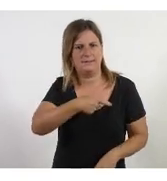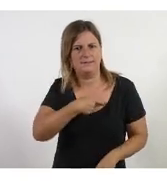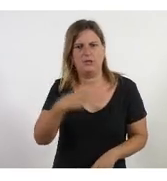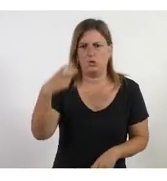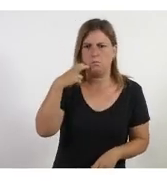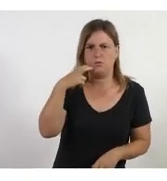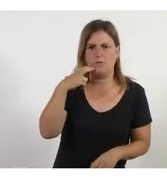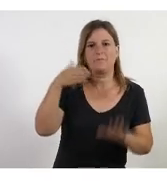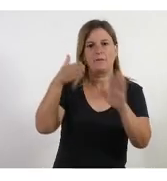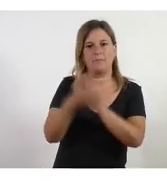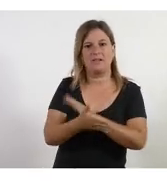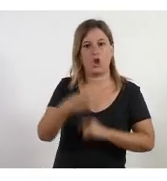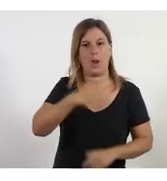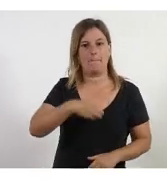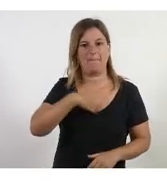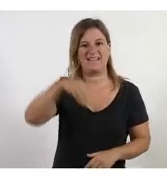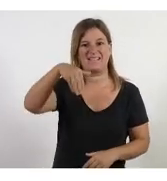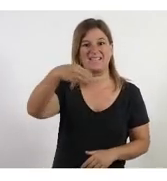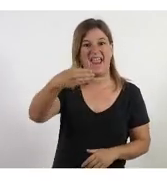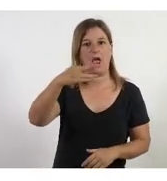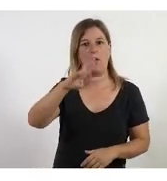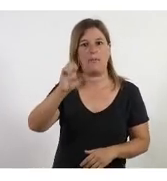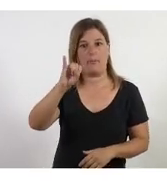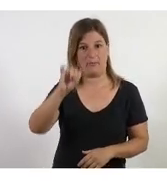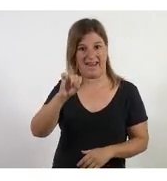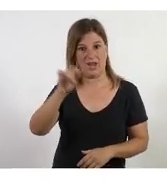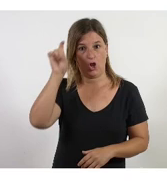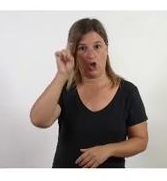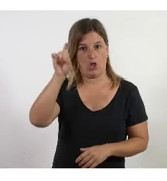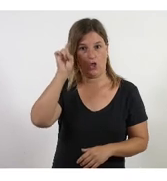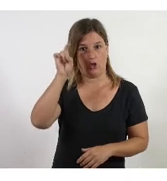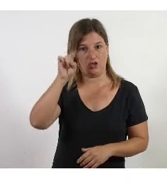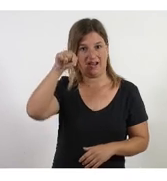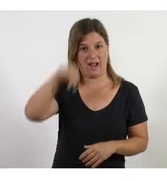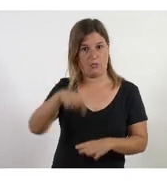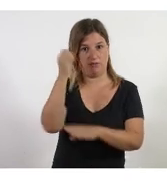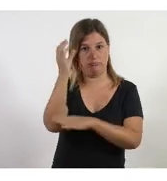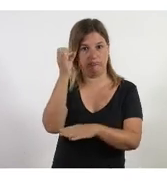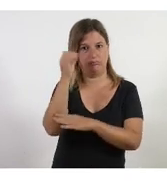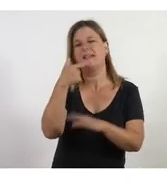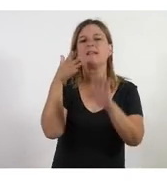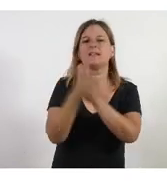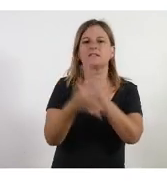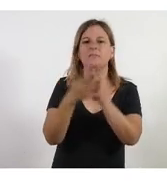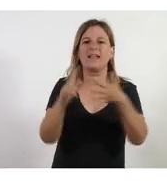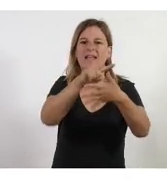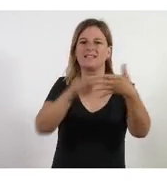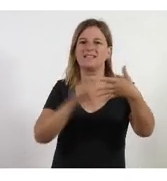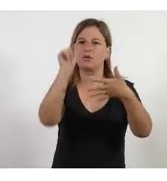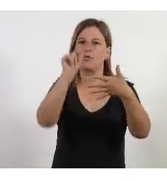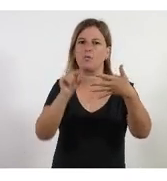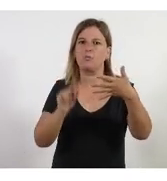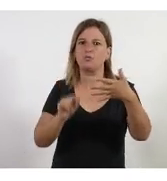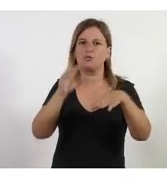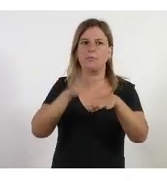la Mercè Brell, que és la docent que tenim aquest matí, que ens acompanyarà durant aquestes dues hores, doncs ens donarà 5 pautes per gestionar la incertesa que